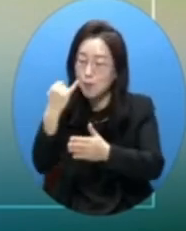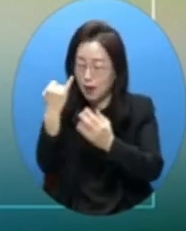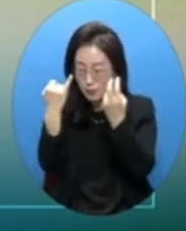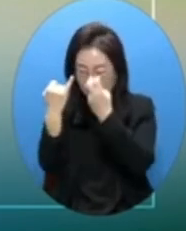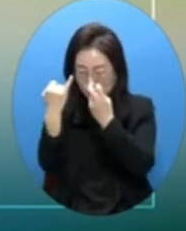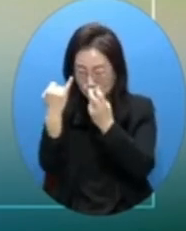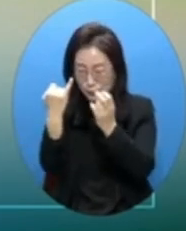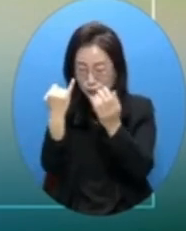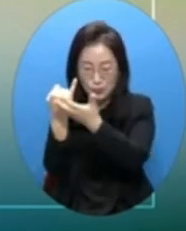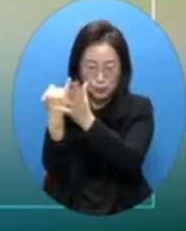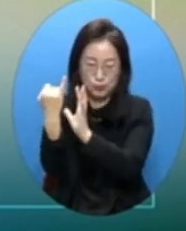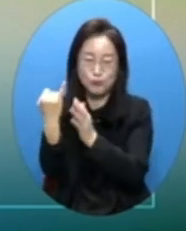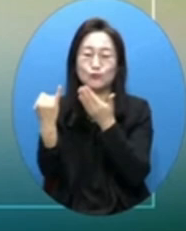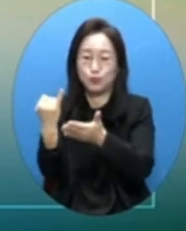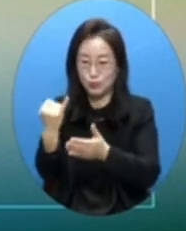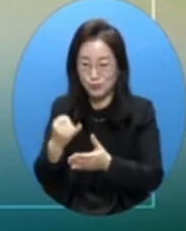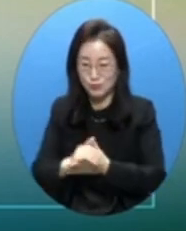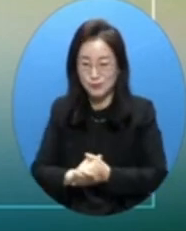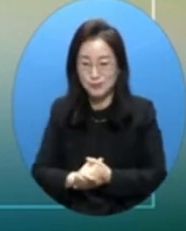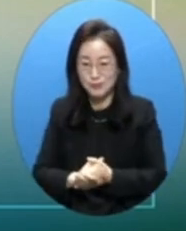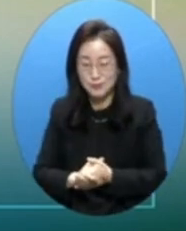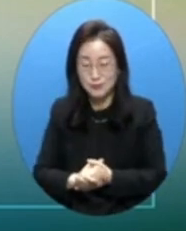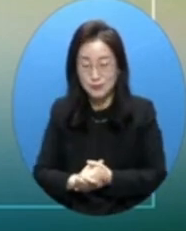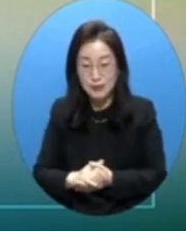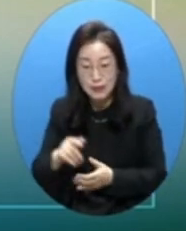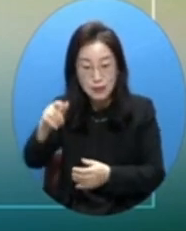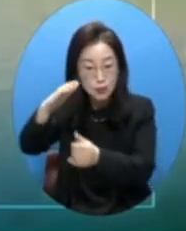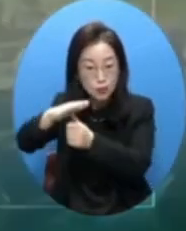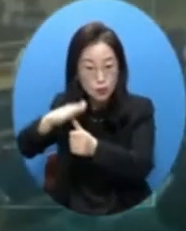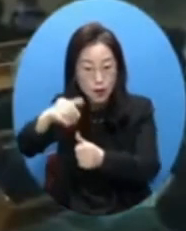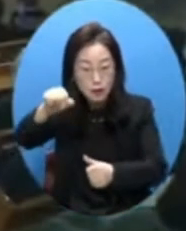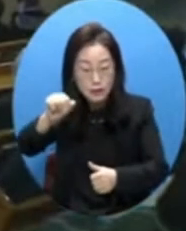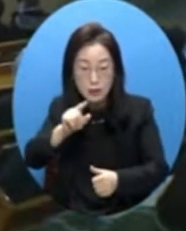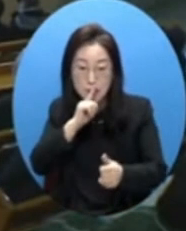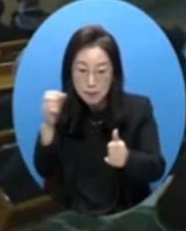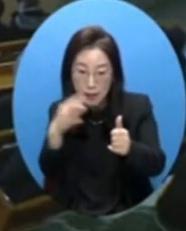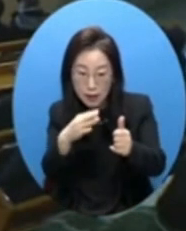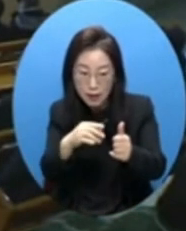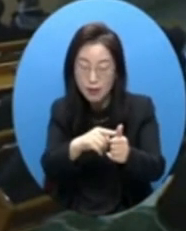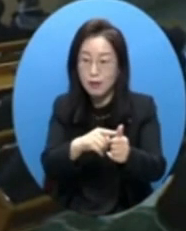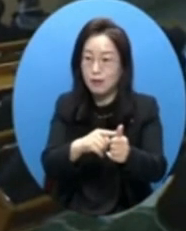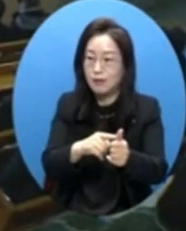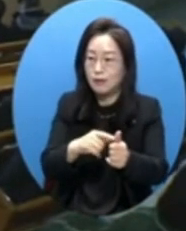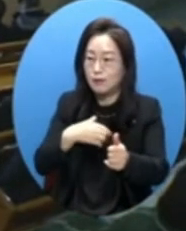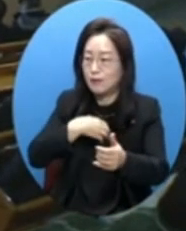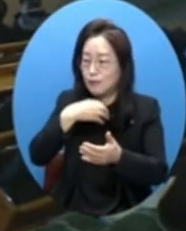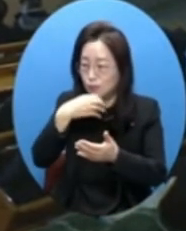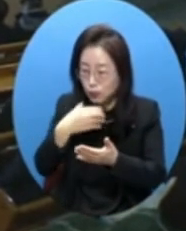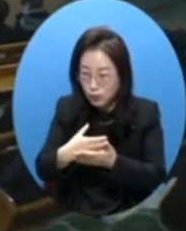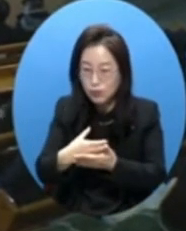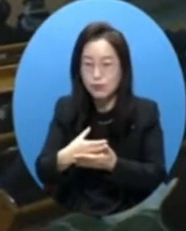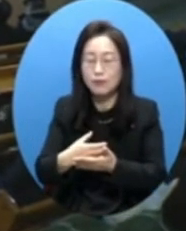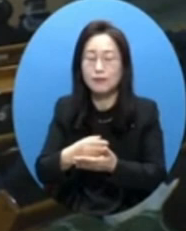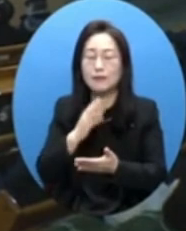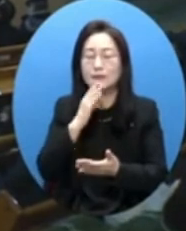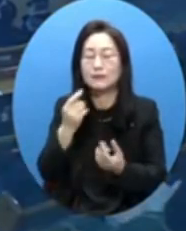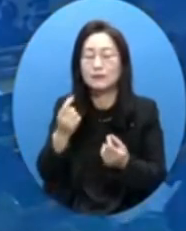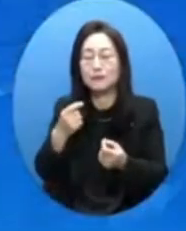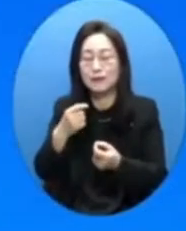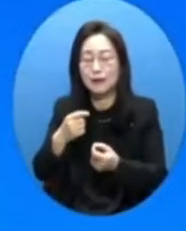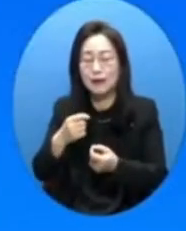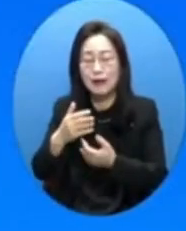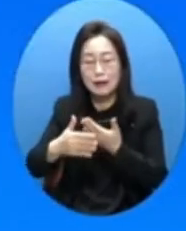지켜주시지 않나요? 이 어린 아들의 말에 마틴 목사님이 큰 감동을 받았습니다. 하나님께서 어린 아들을